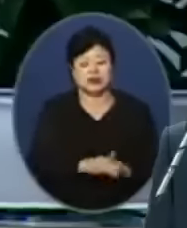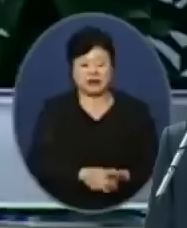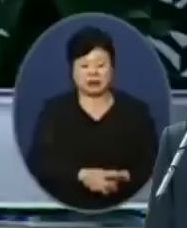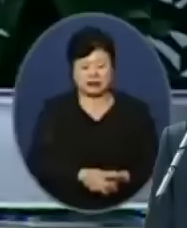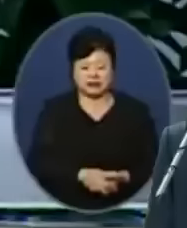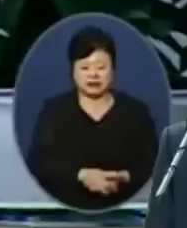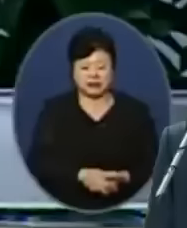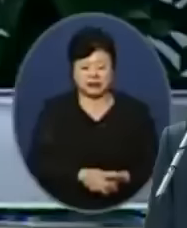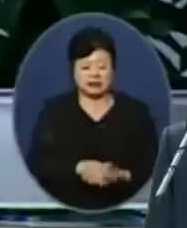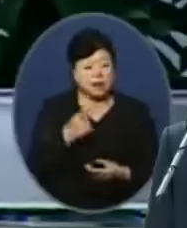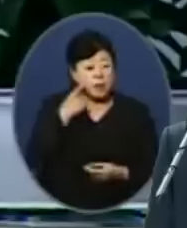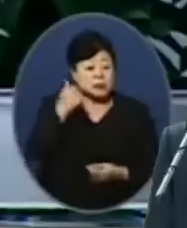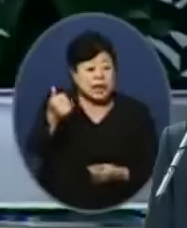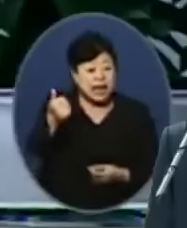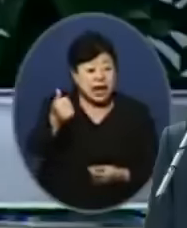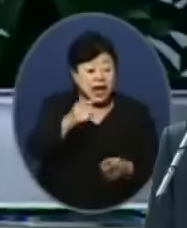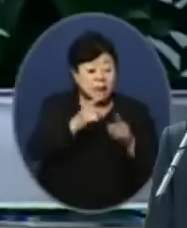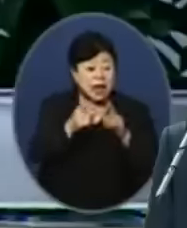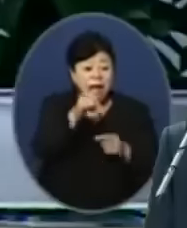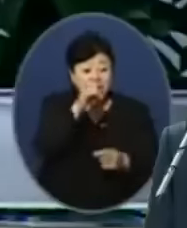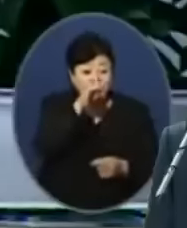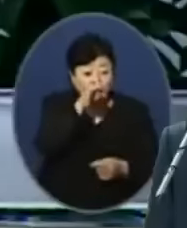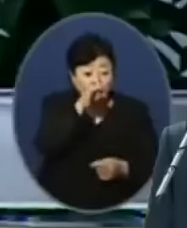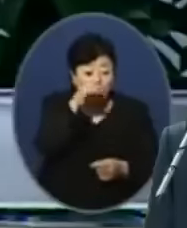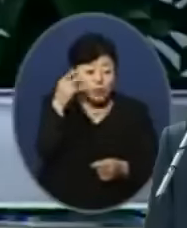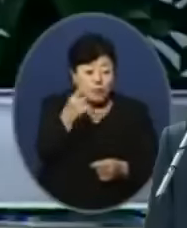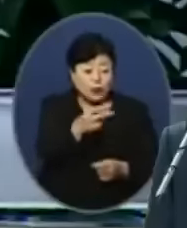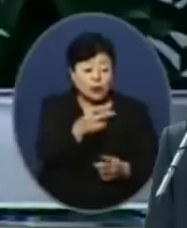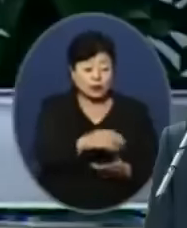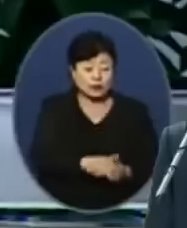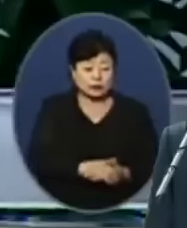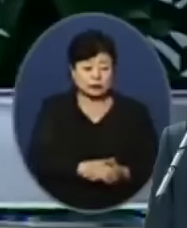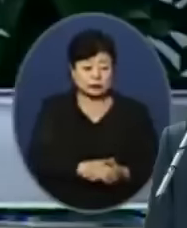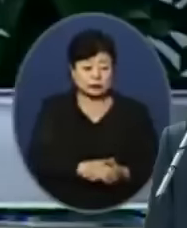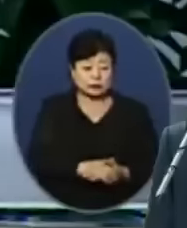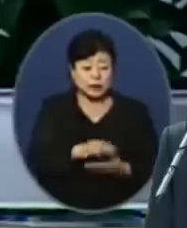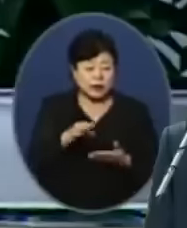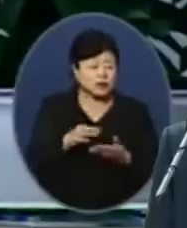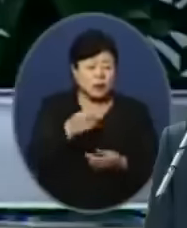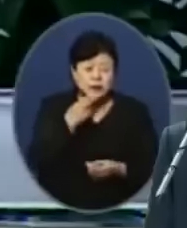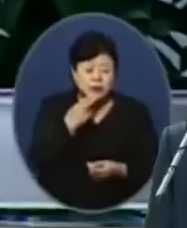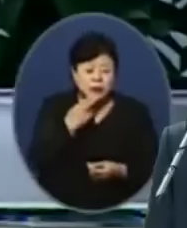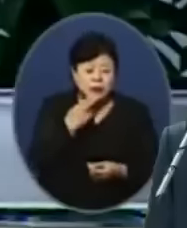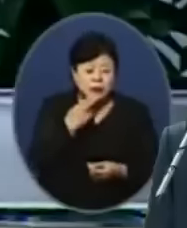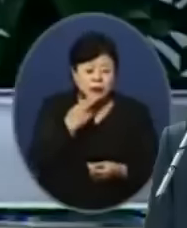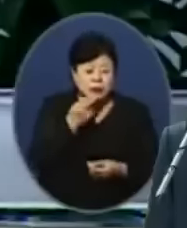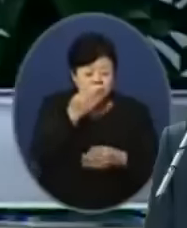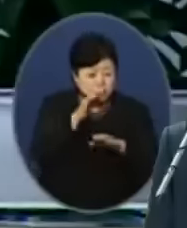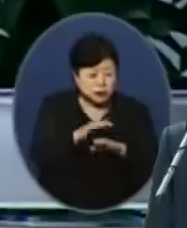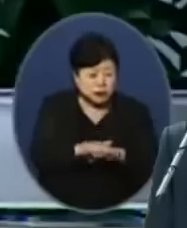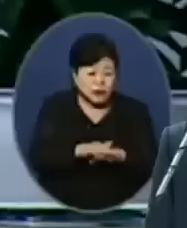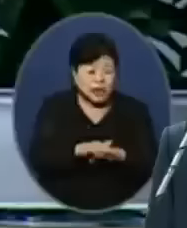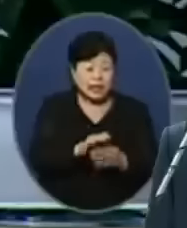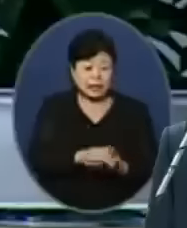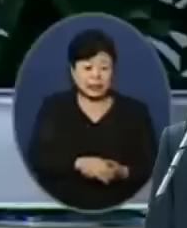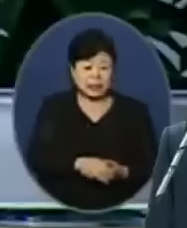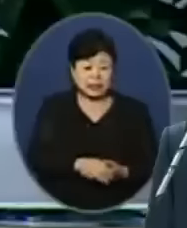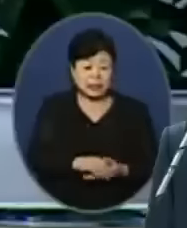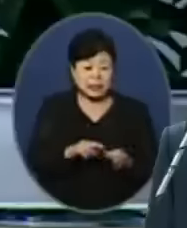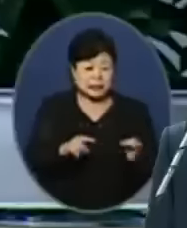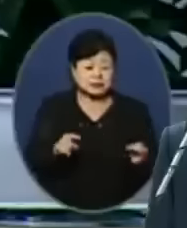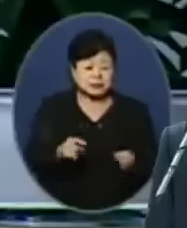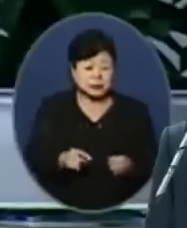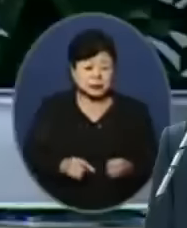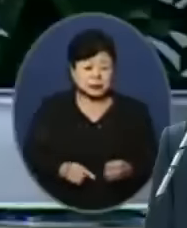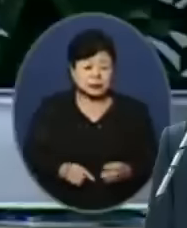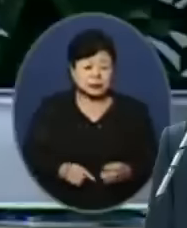정상적인 것이다. 목사가 그렇게 말하고 있다. 현보가 안 들어온다. 그러면 교인들에게 십일조 내지